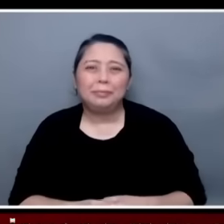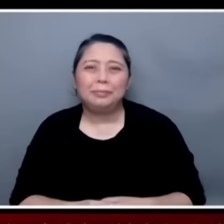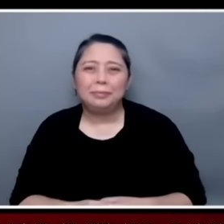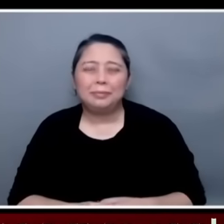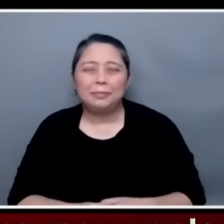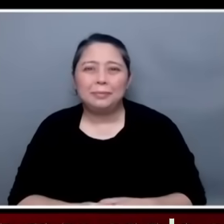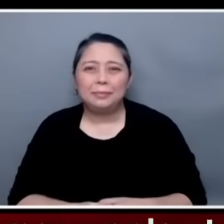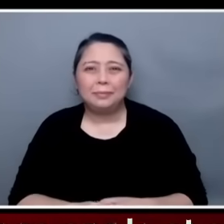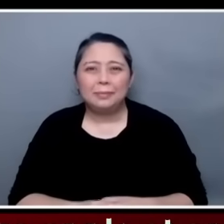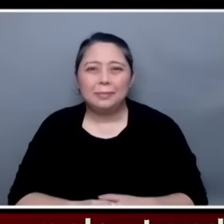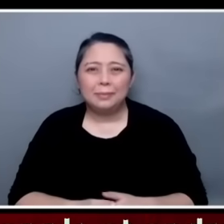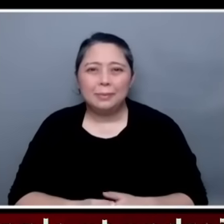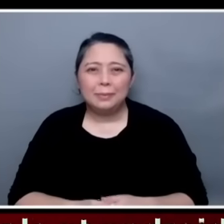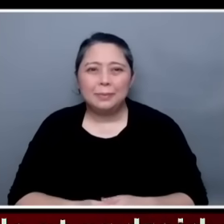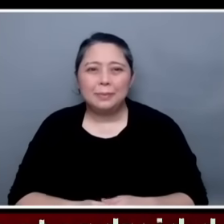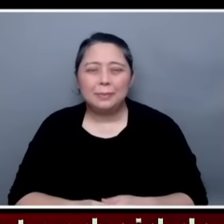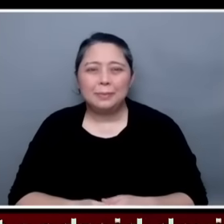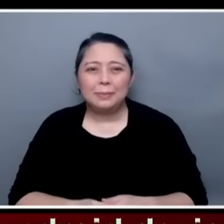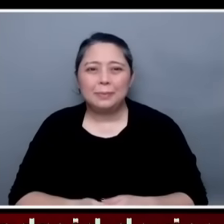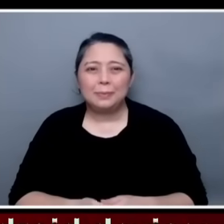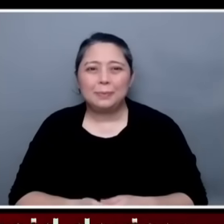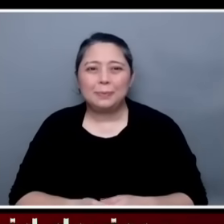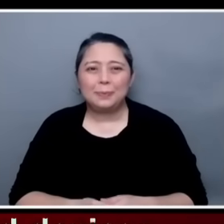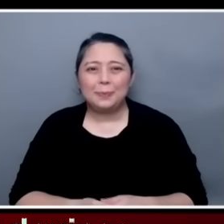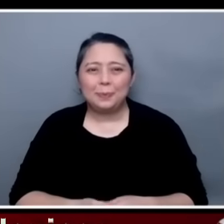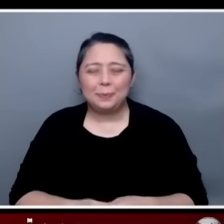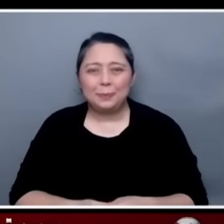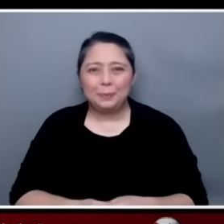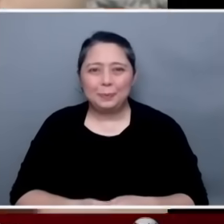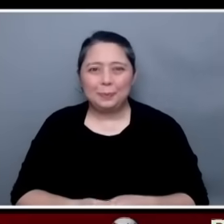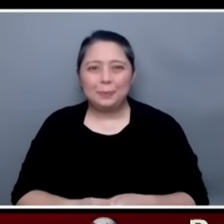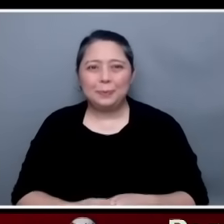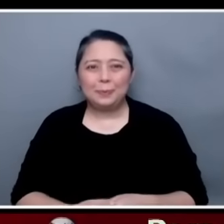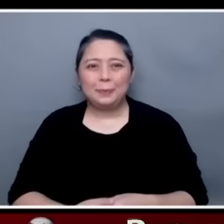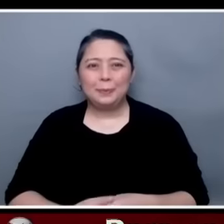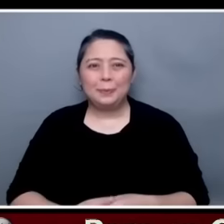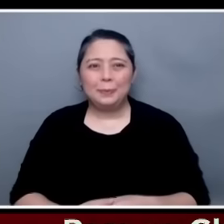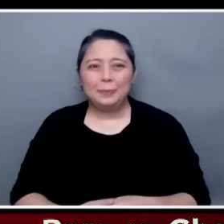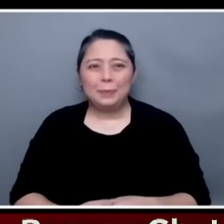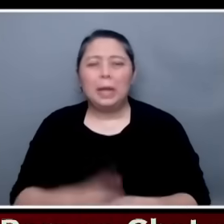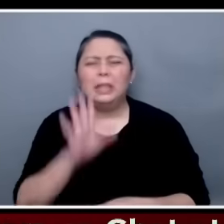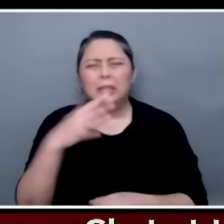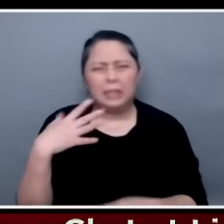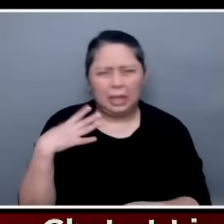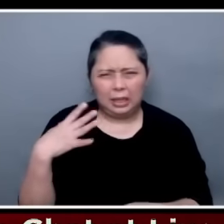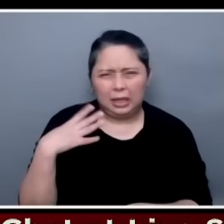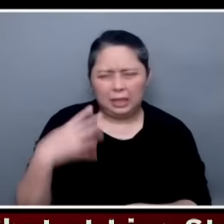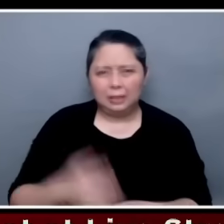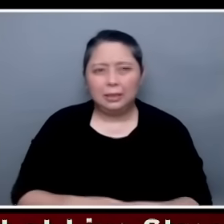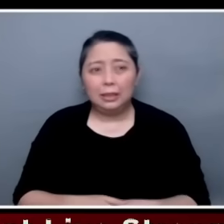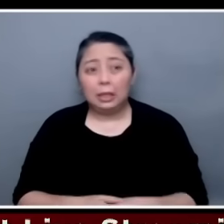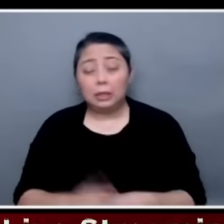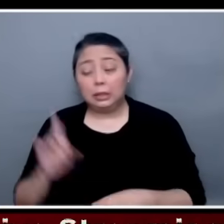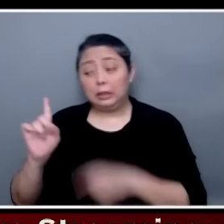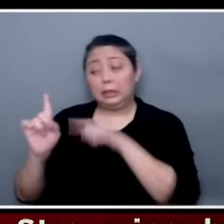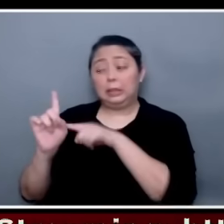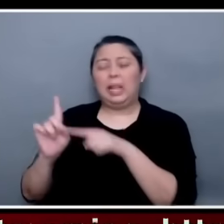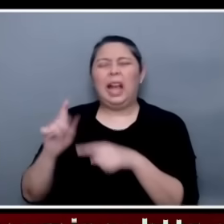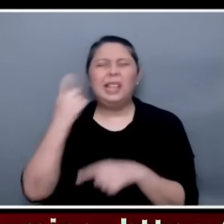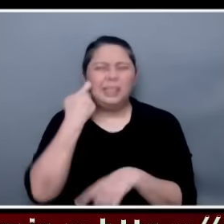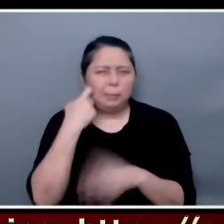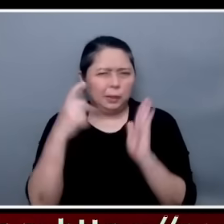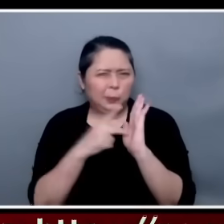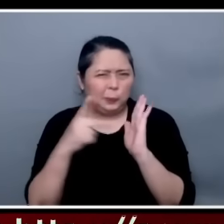lalalalalamo, lamo, lamo. Teka, kanina pa nangungulit itong si Lamok. Si